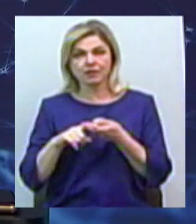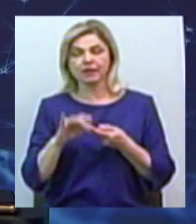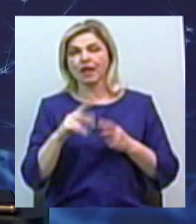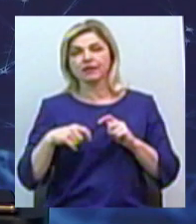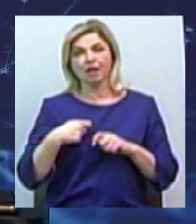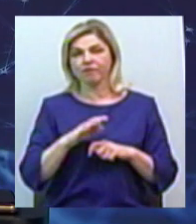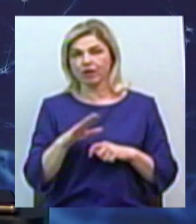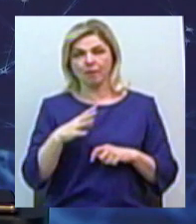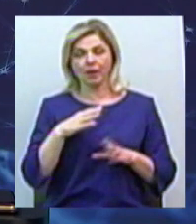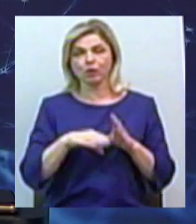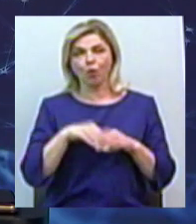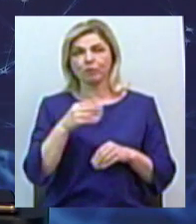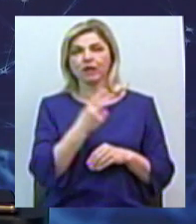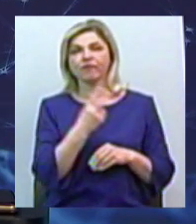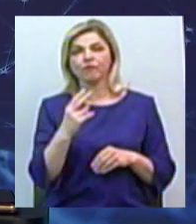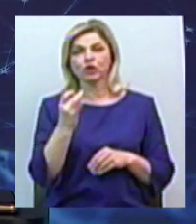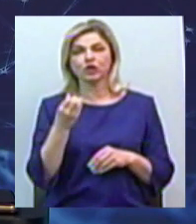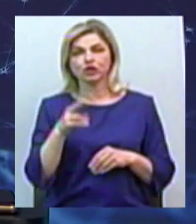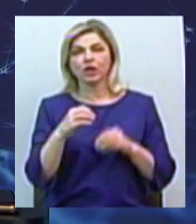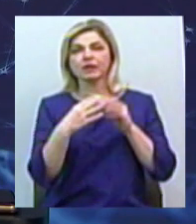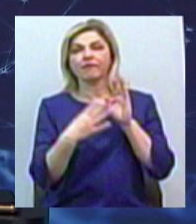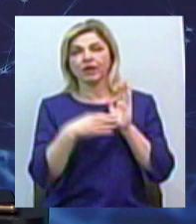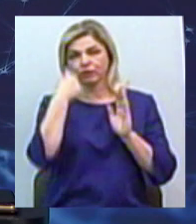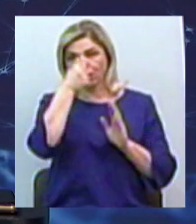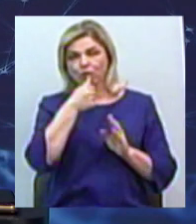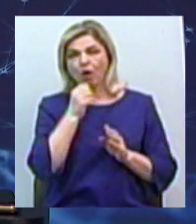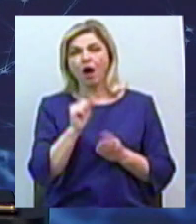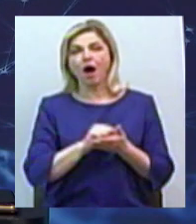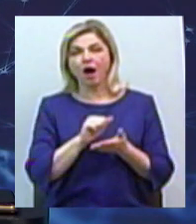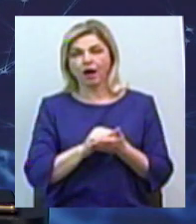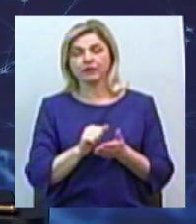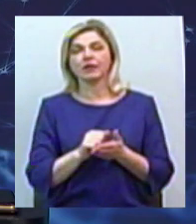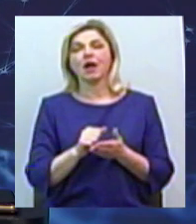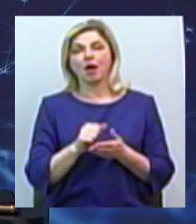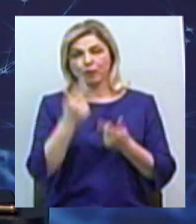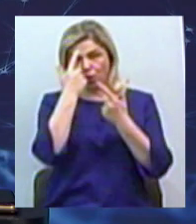було обрано 22 січня 19-го року для проголошення акта Злуки.